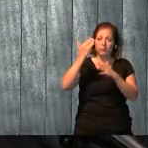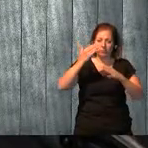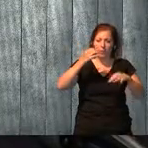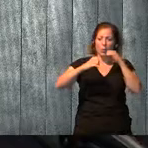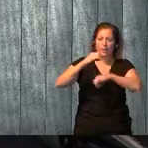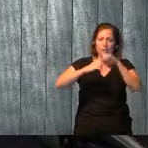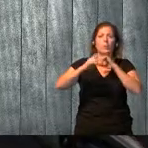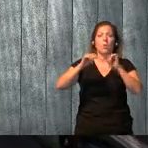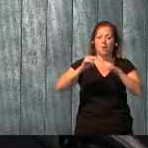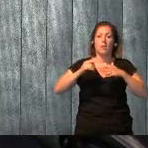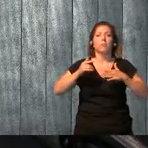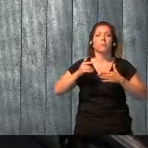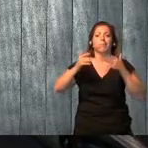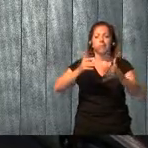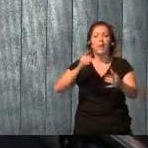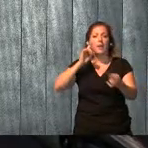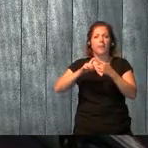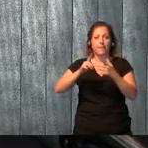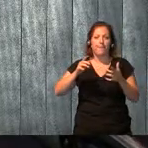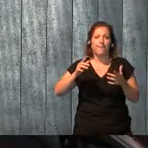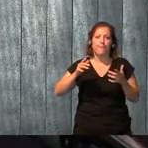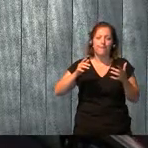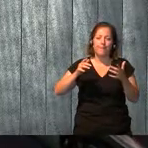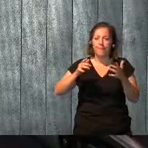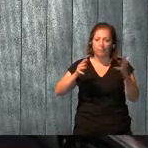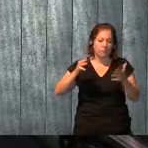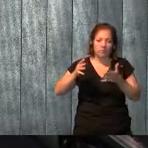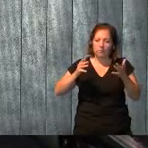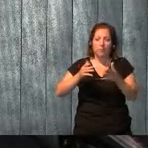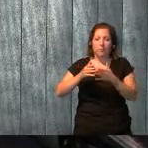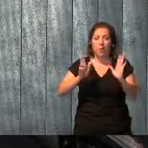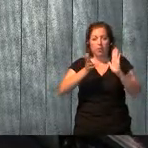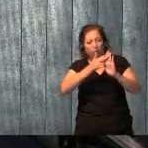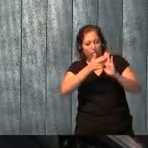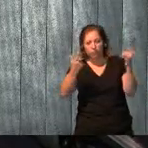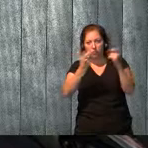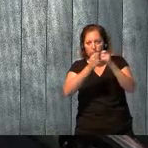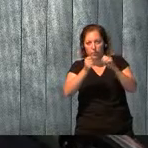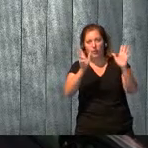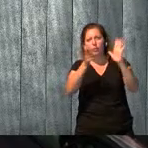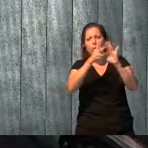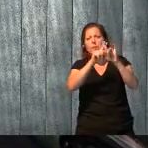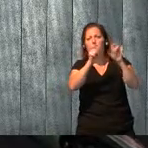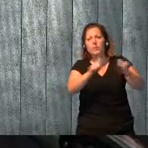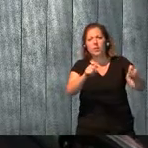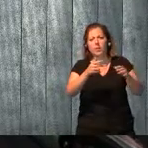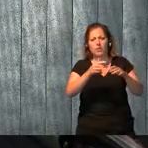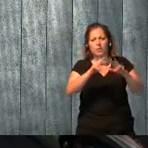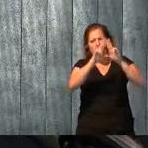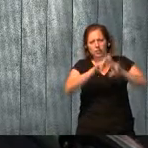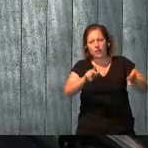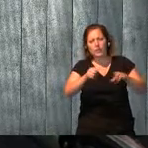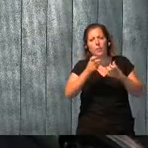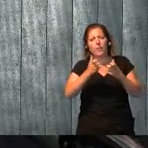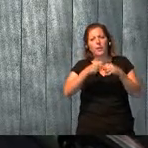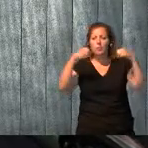dispositions sont prises pour intégrer tout ce qui est aux normes internationales en la matière, que ce soit en matière